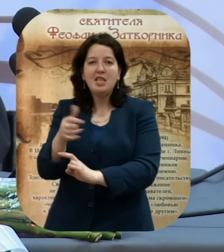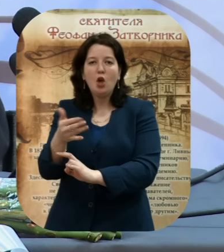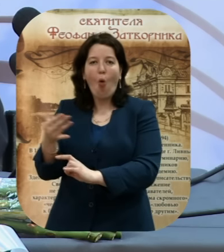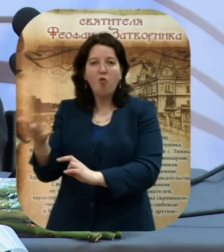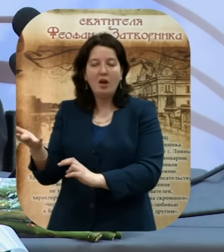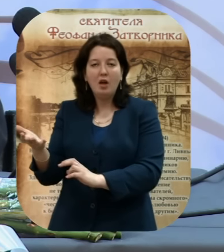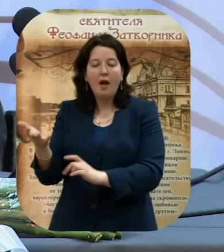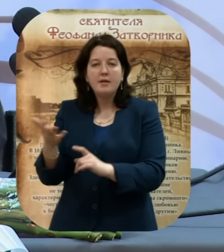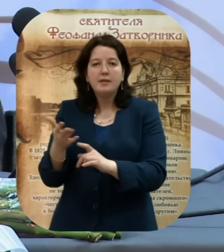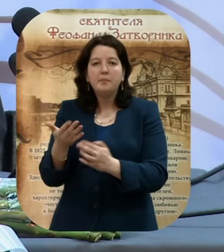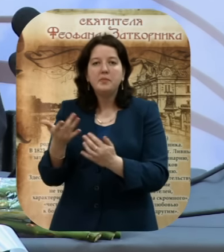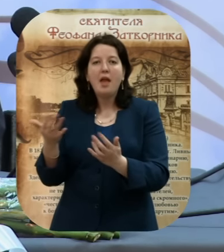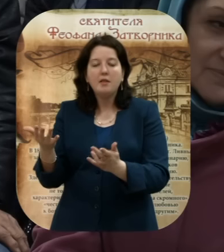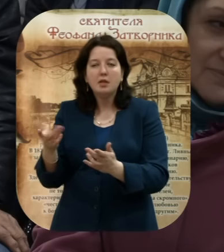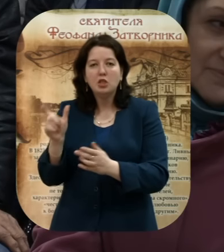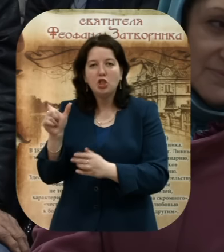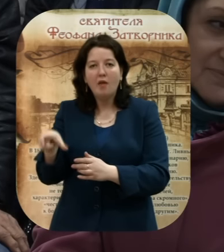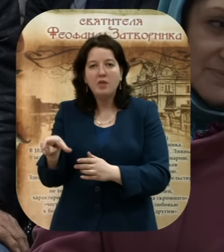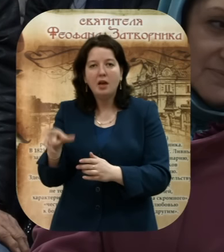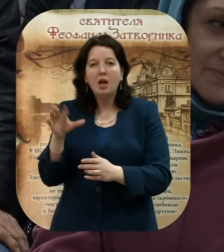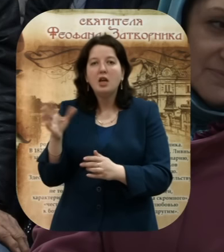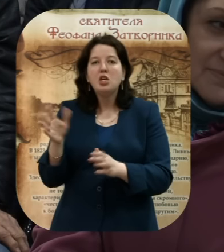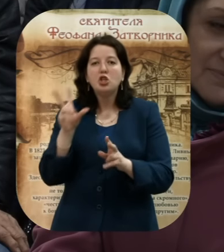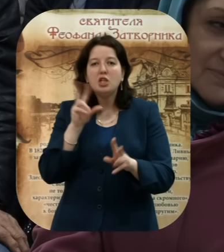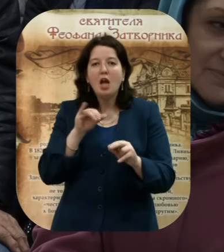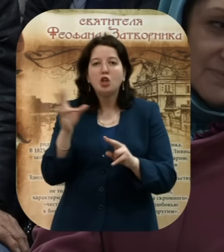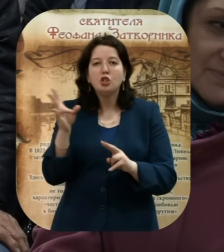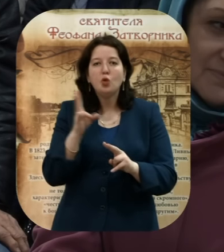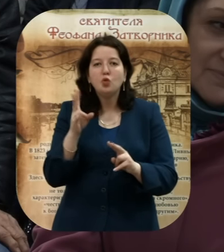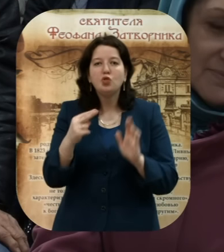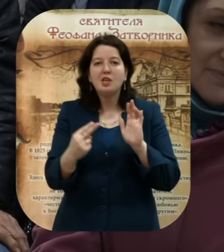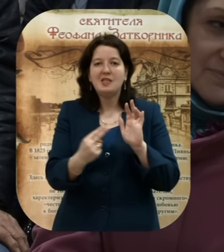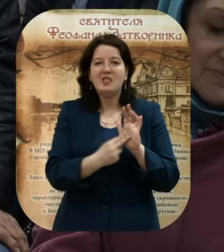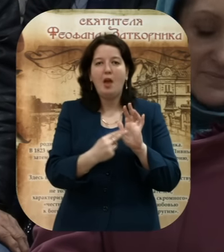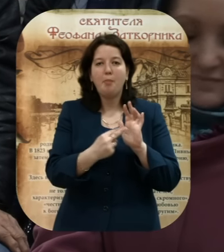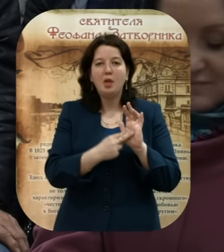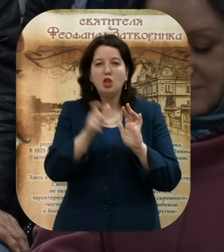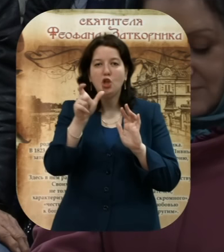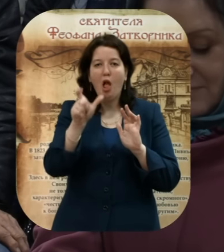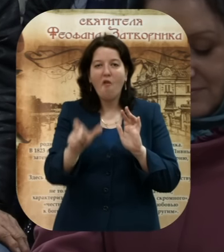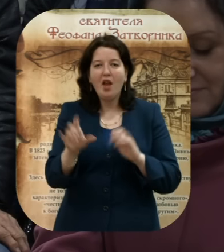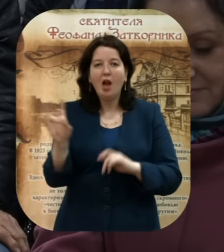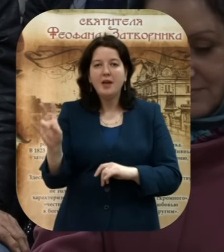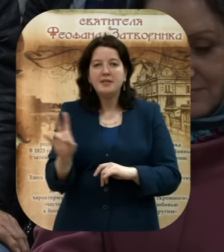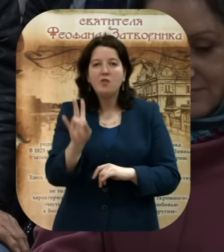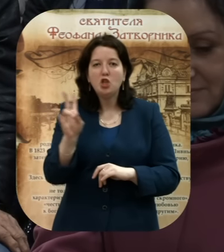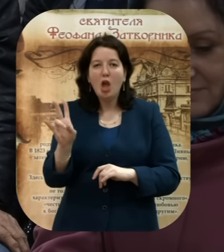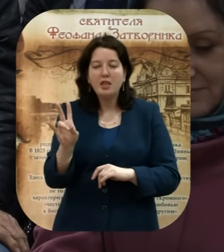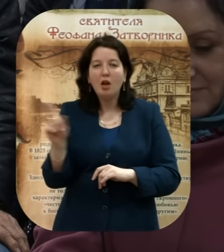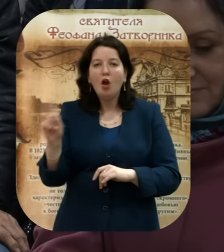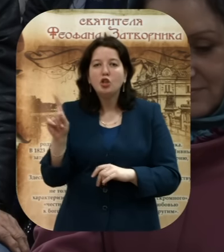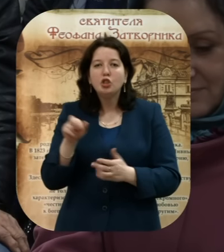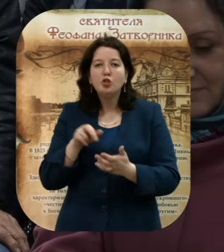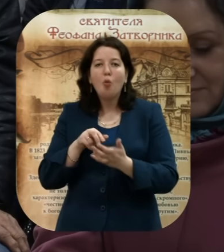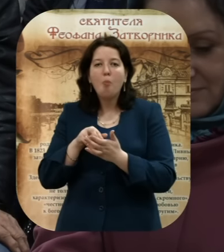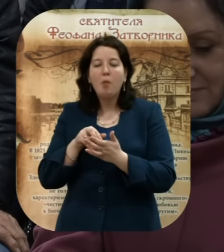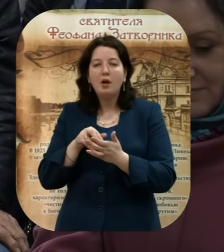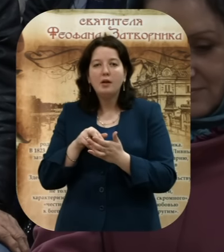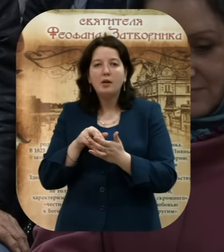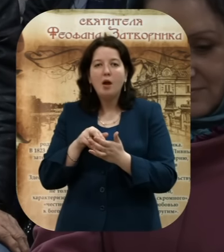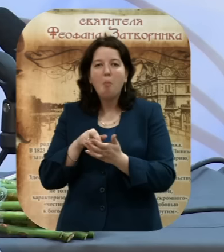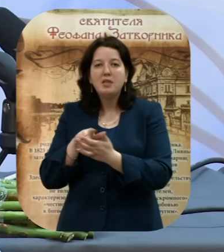церкви считалось даже необходимо 7 священников даже, чтобы прийти к этому